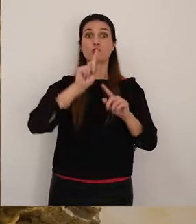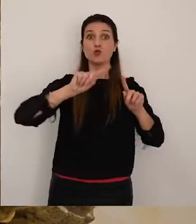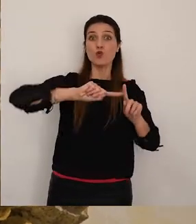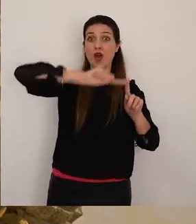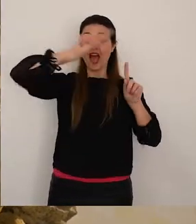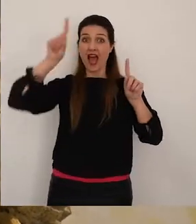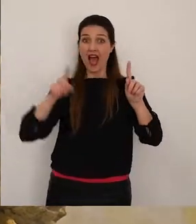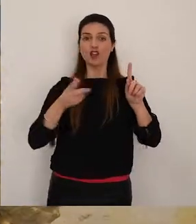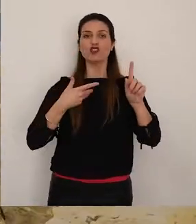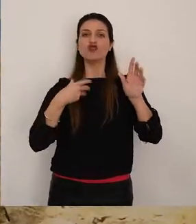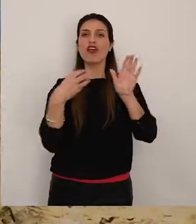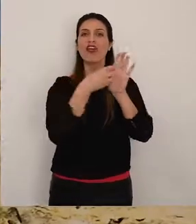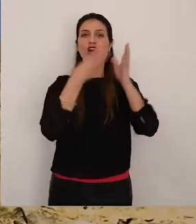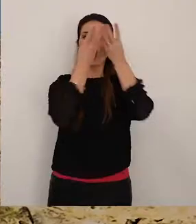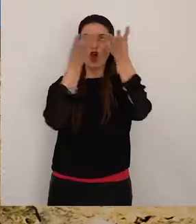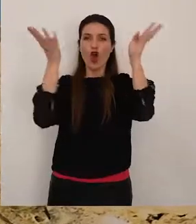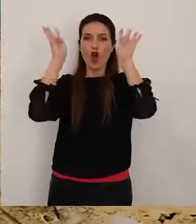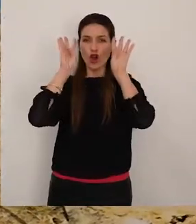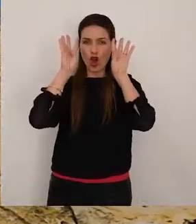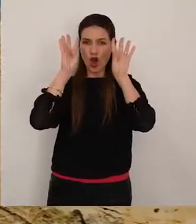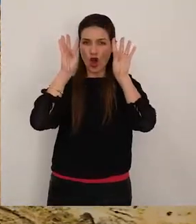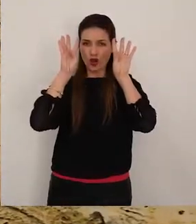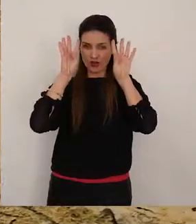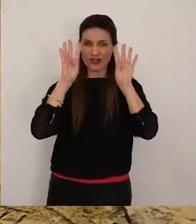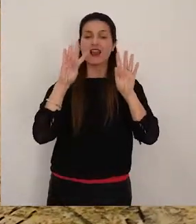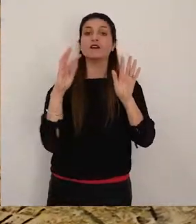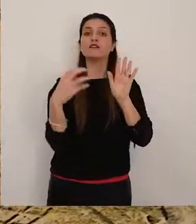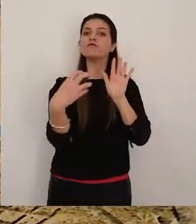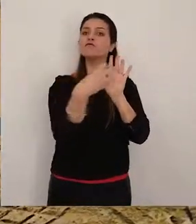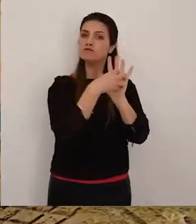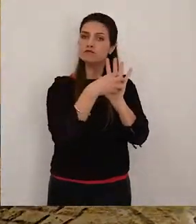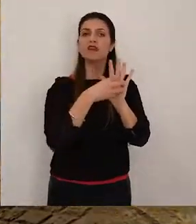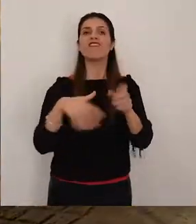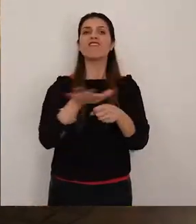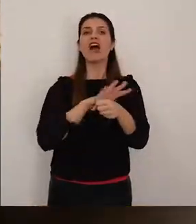dell'arco della loggia, sulla quale padroneggia lo stemma della dinastia Caracciolo.